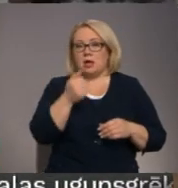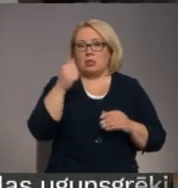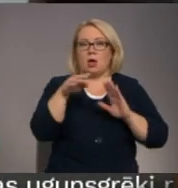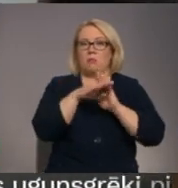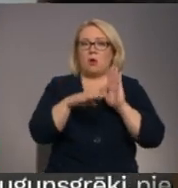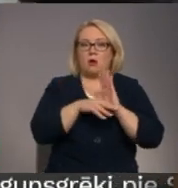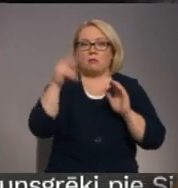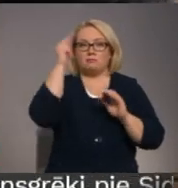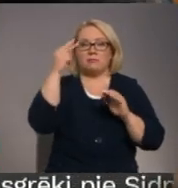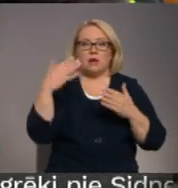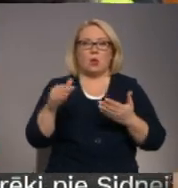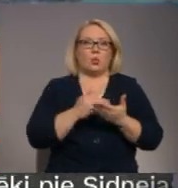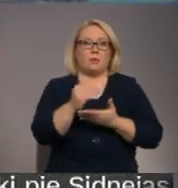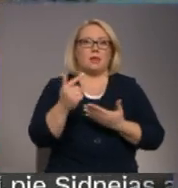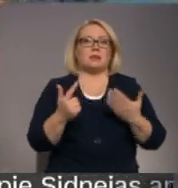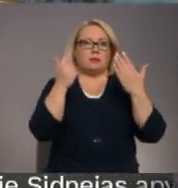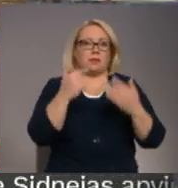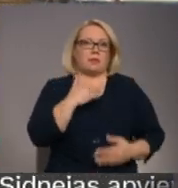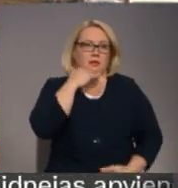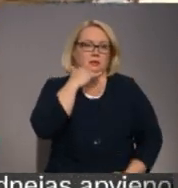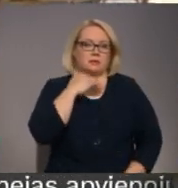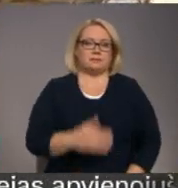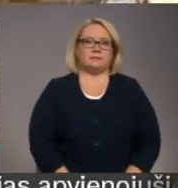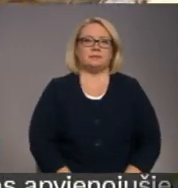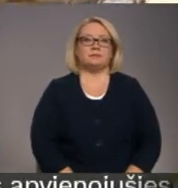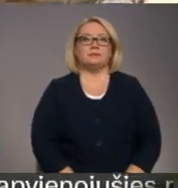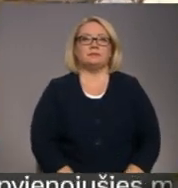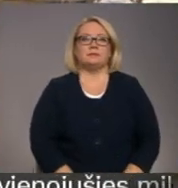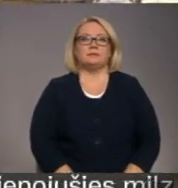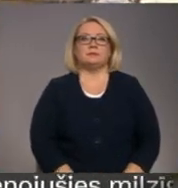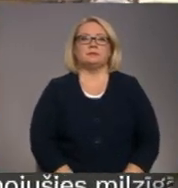turpināsies jau 7. Klasē. Līva Mieze, Aigars Brečs, TV Kurzeme.